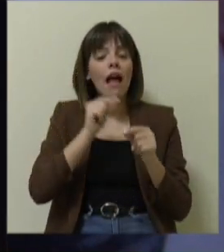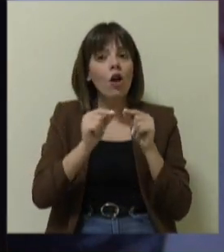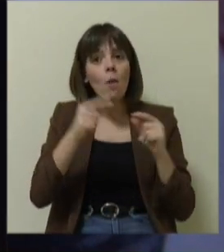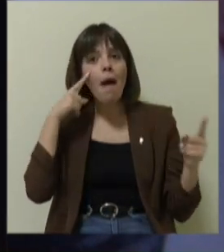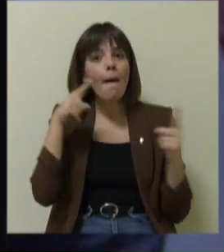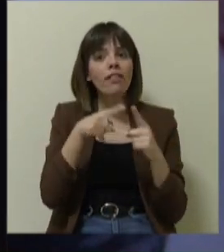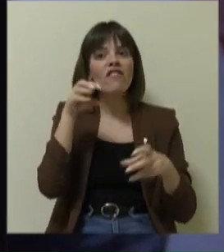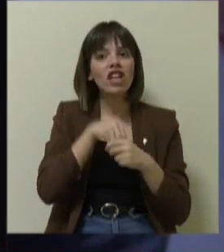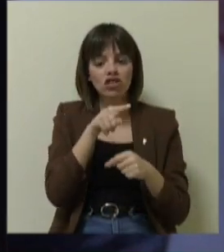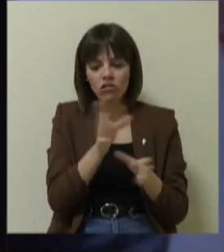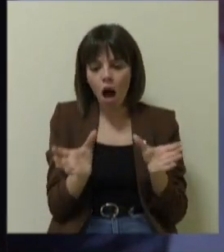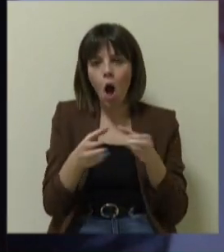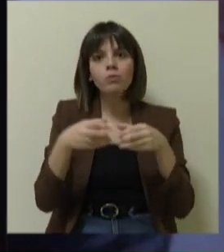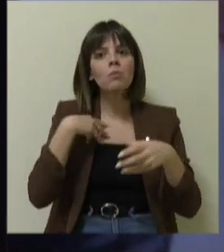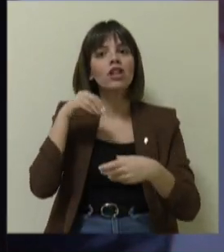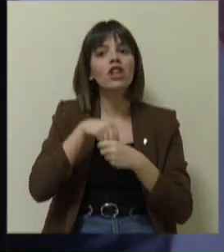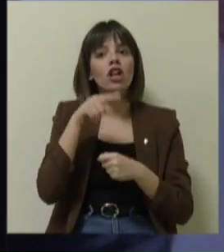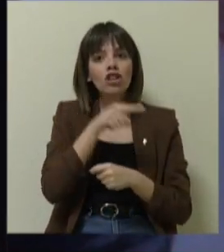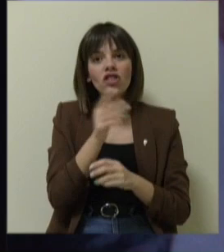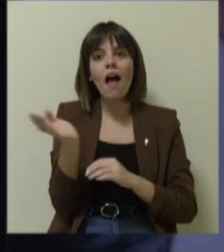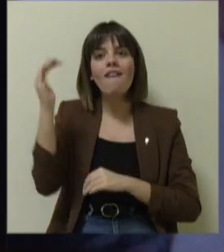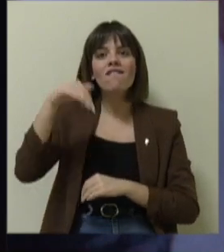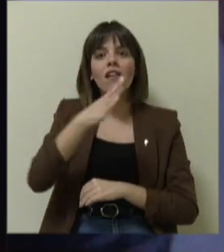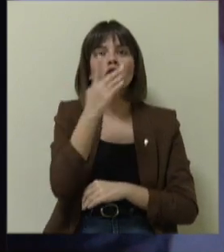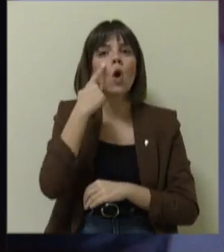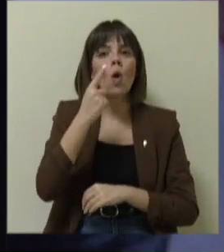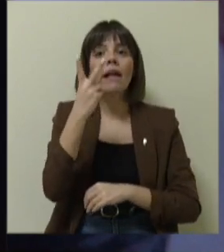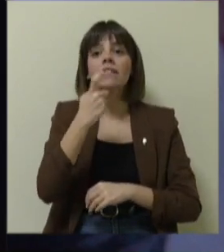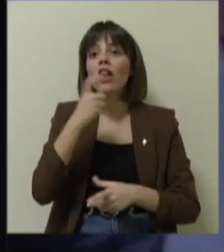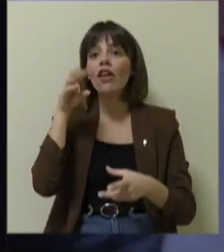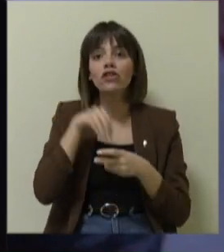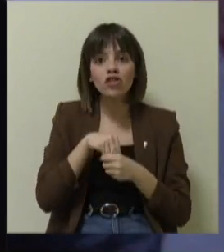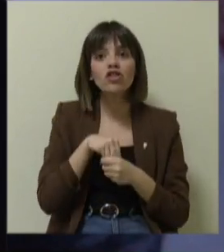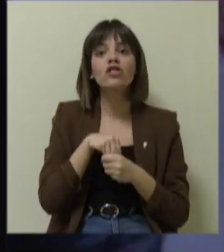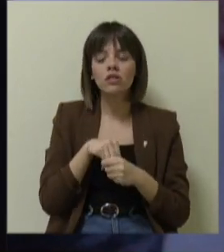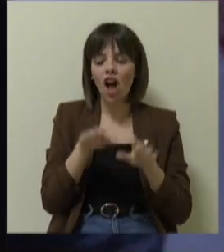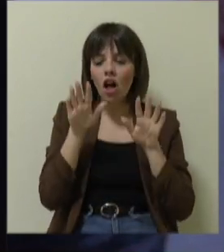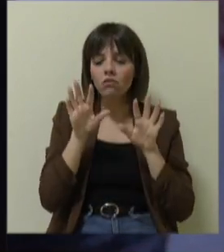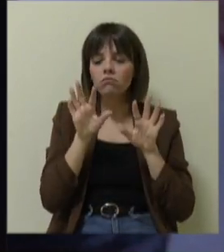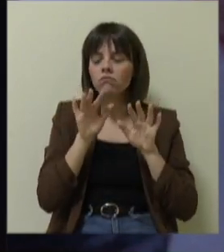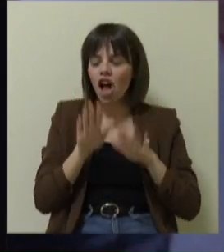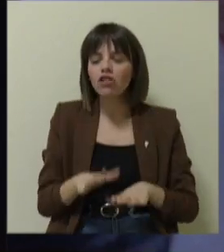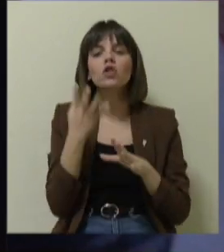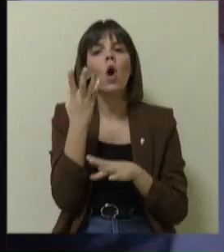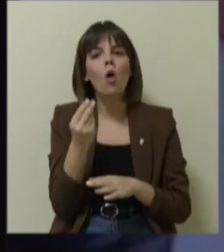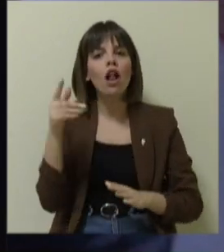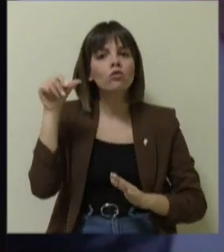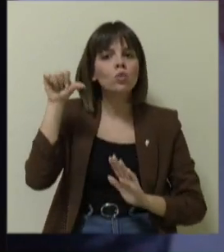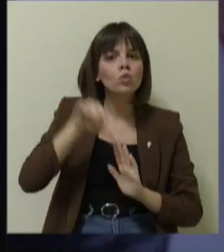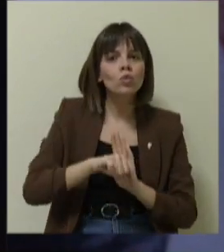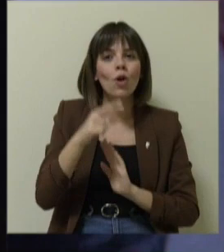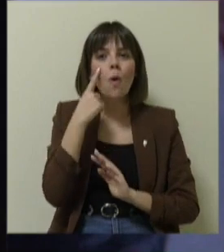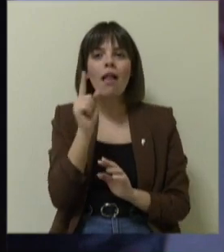arasında ve kapsamında enflasyonu 2 yıl içinde kalıcı olarak düşük tek